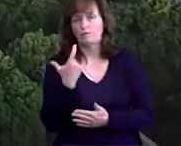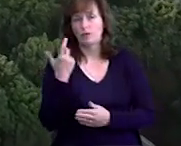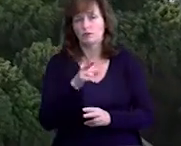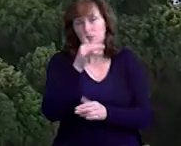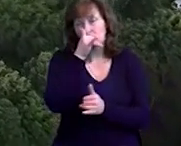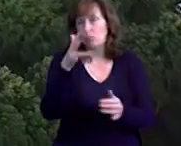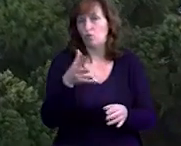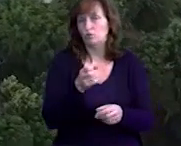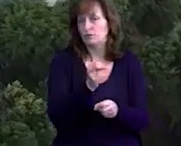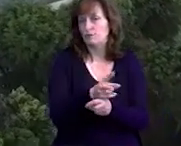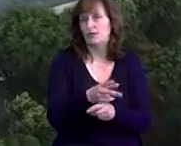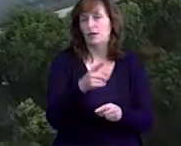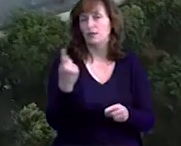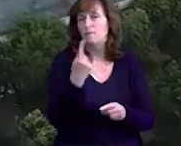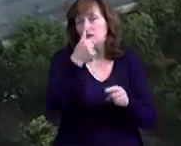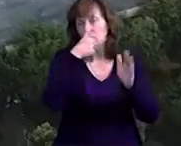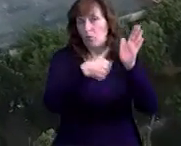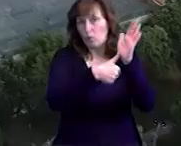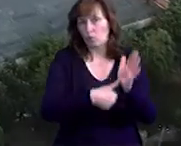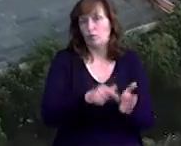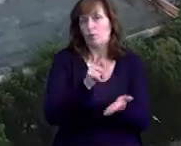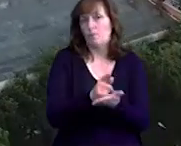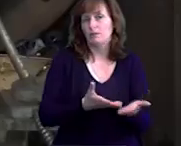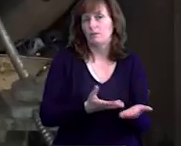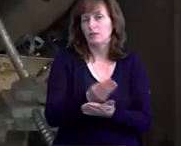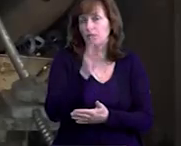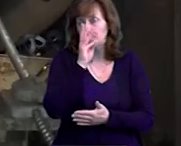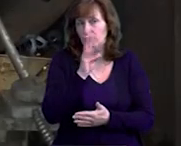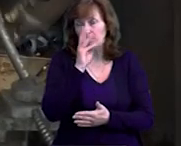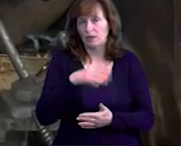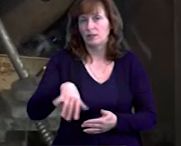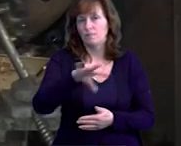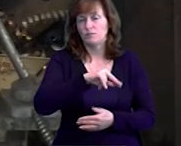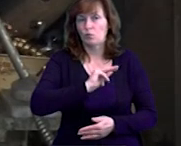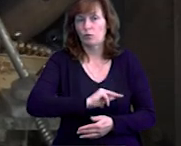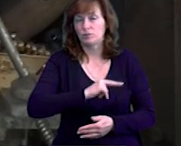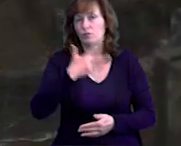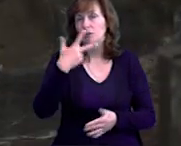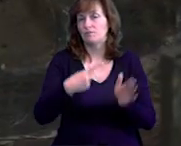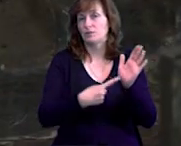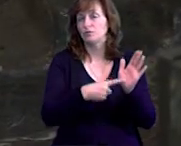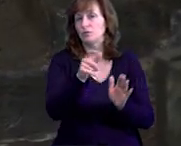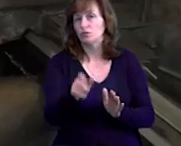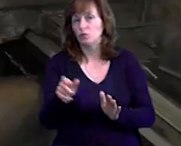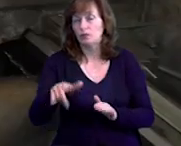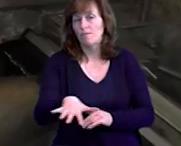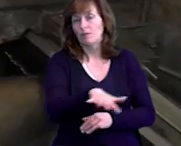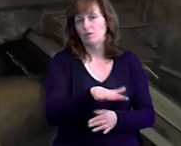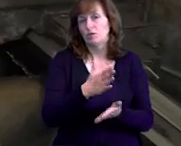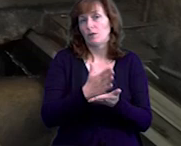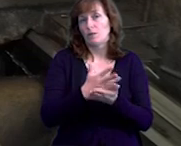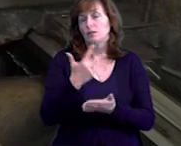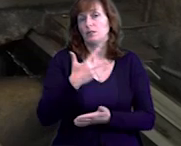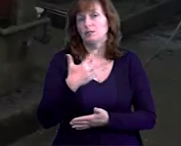зможе звільняти працівників протягом перших півроку, має платити їм зарплату. Всього там працюють 36 людей, приміщення має загальну